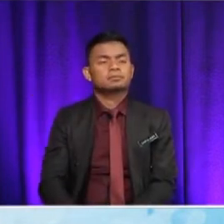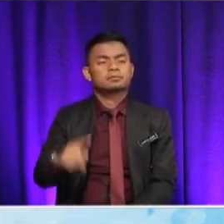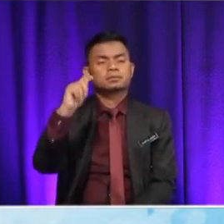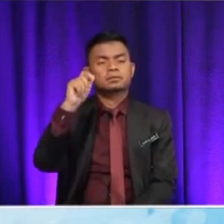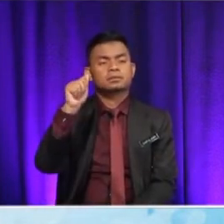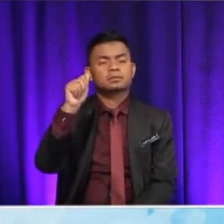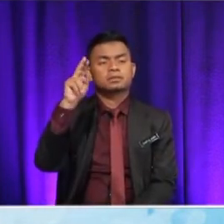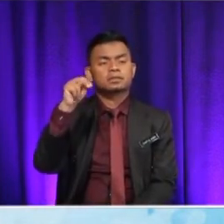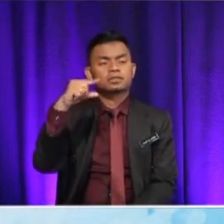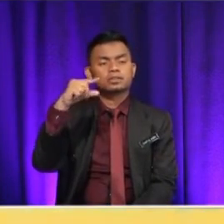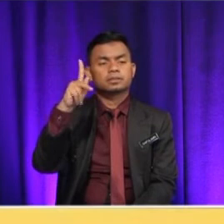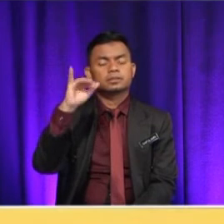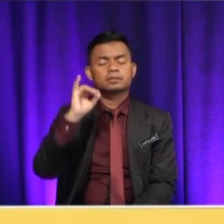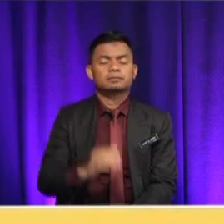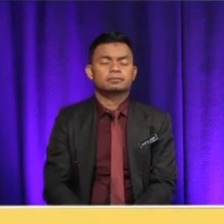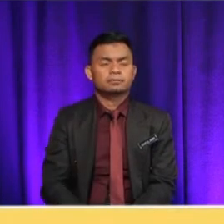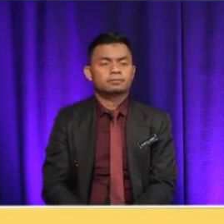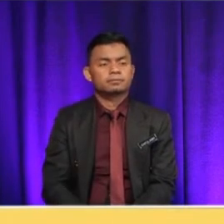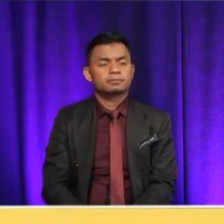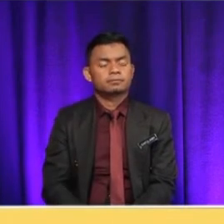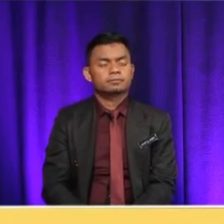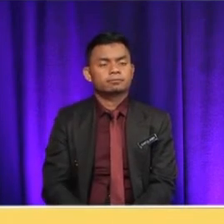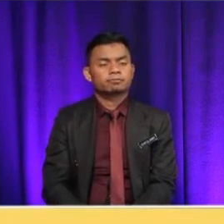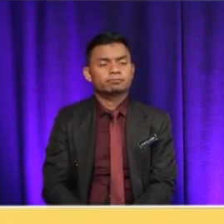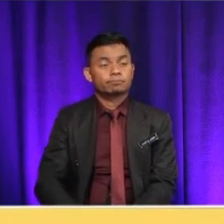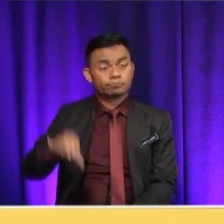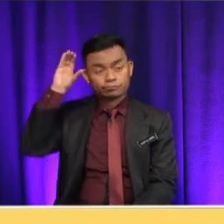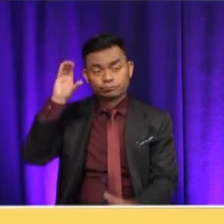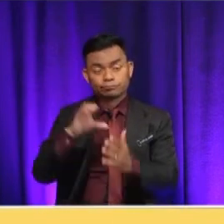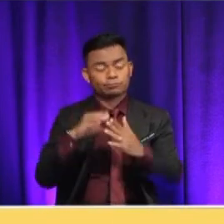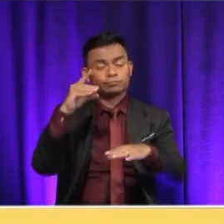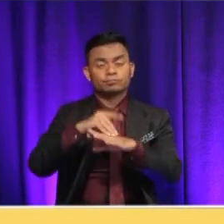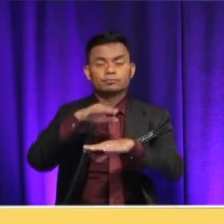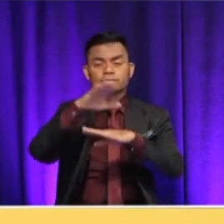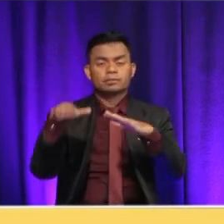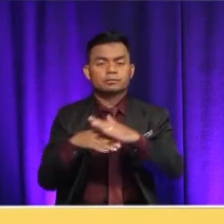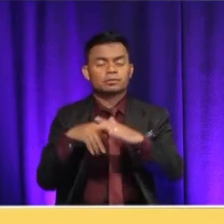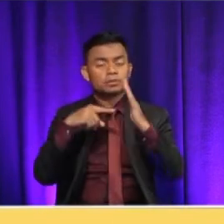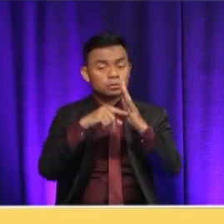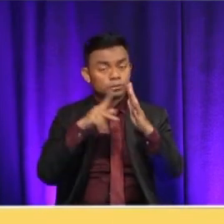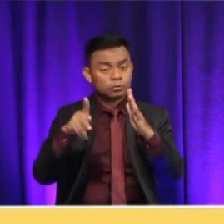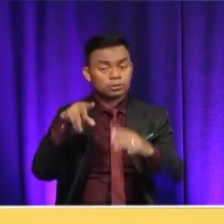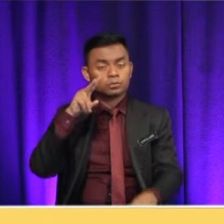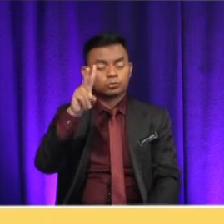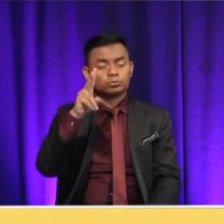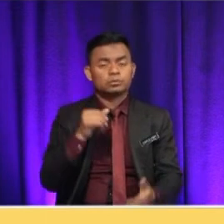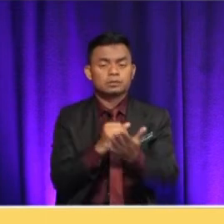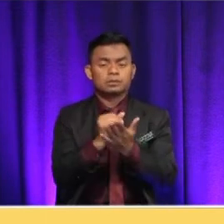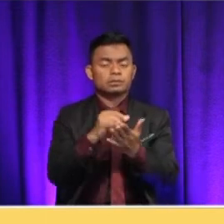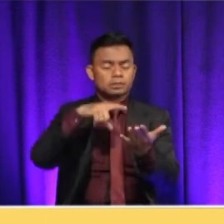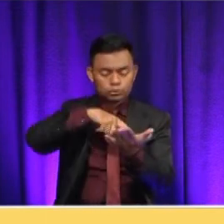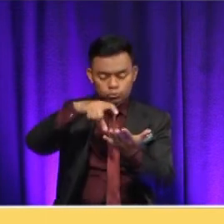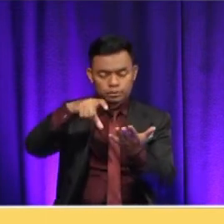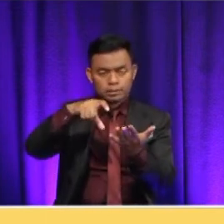Okey, dia bagi rajah. Okey, rajah di bawah menunjukkan 2 jenis lukisan perpaipan.